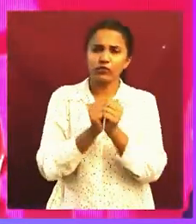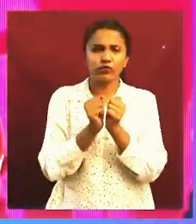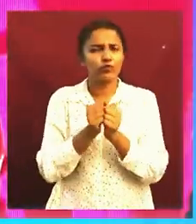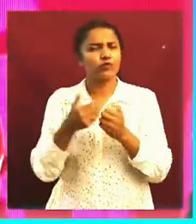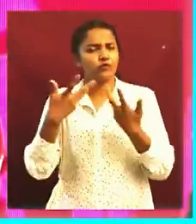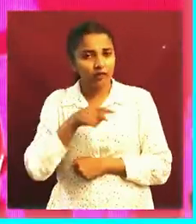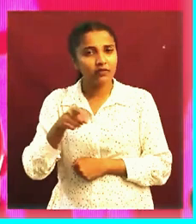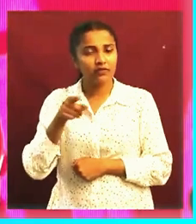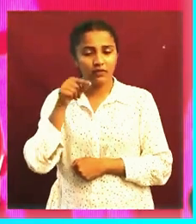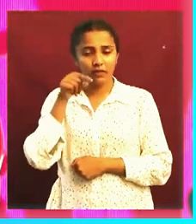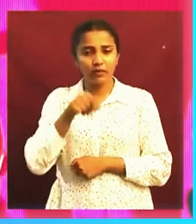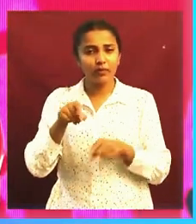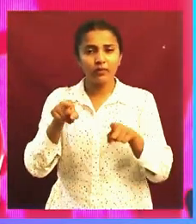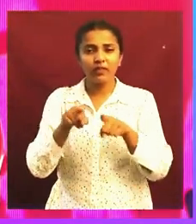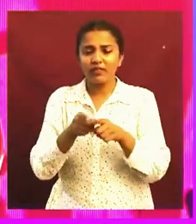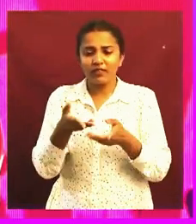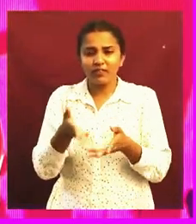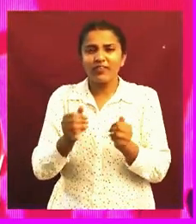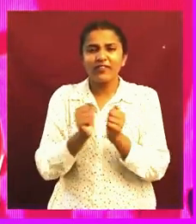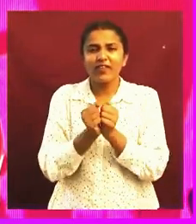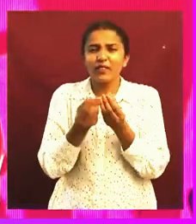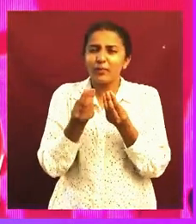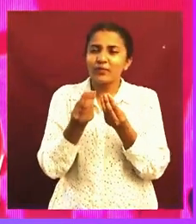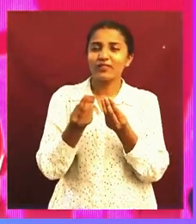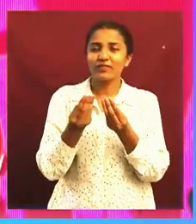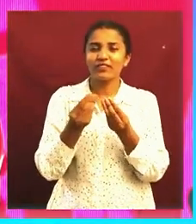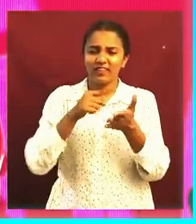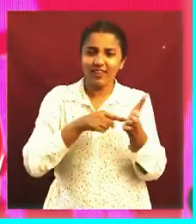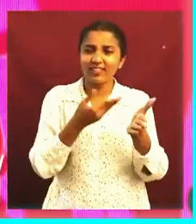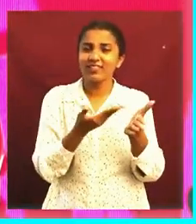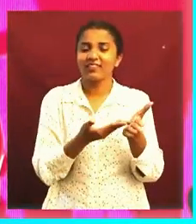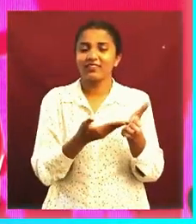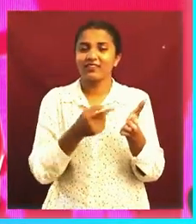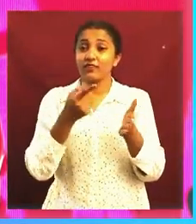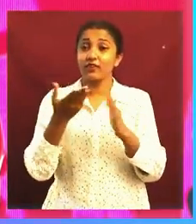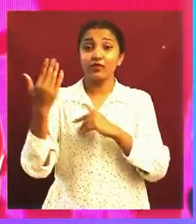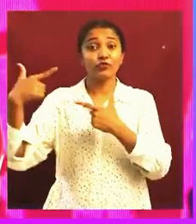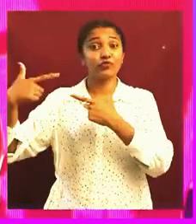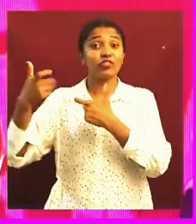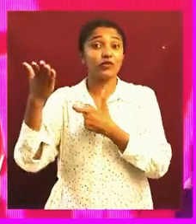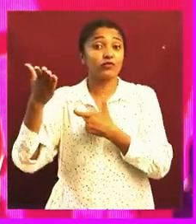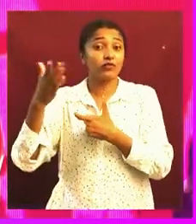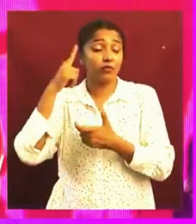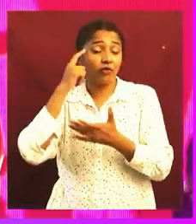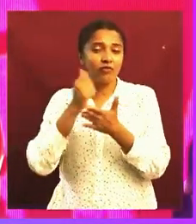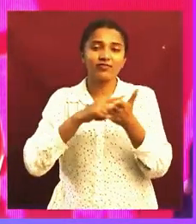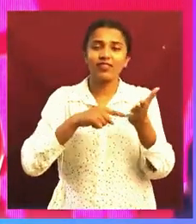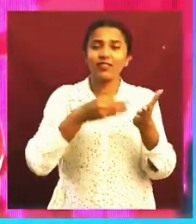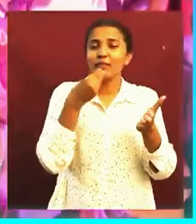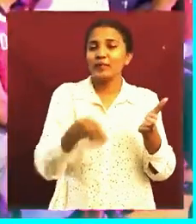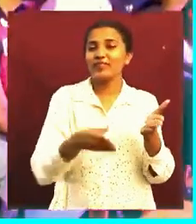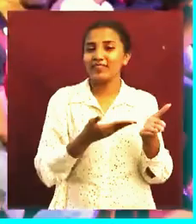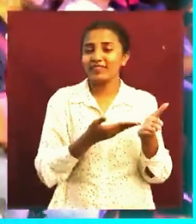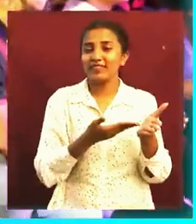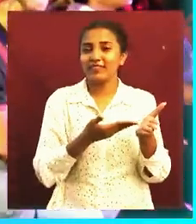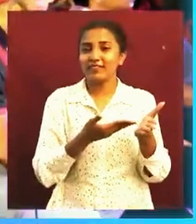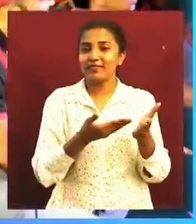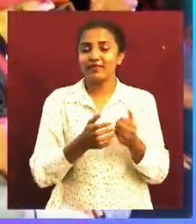කරපු ඔබට මේ වැඩේ මොකක්ද? සෝච්චමක් වගේ වැඩක් වෙච්ච ඡන්දයක්. අරක යුද්ධයක්. මේ